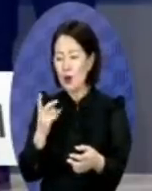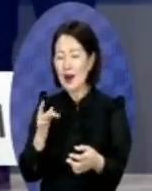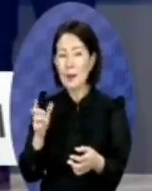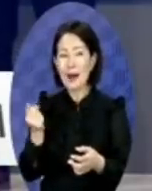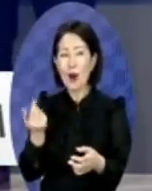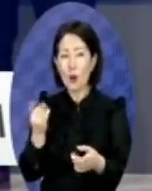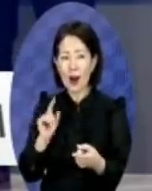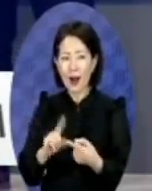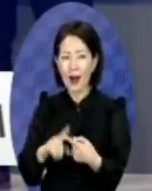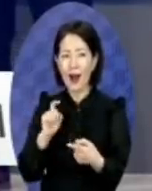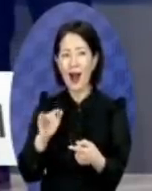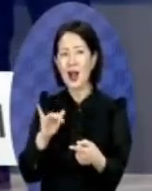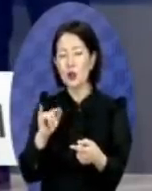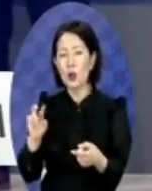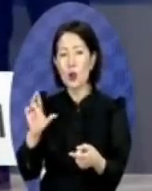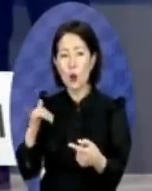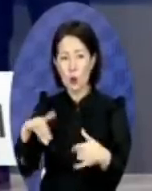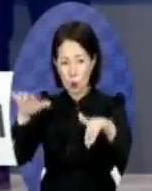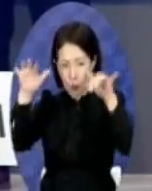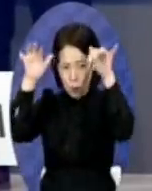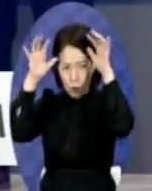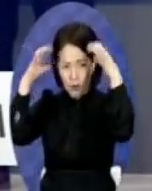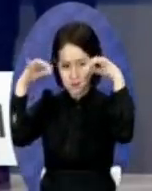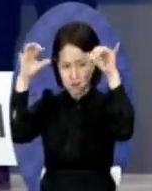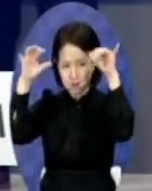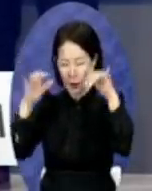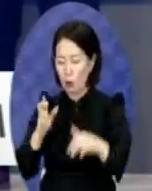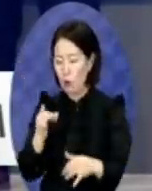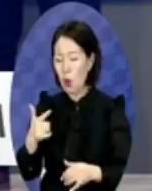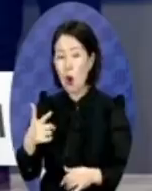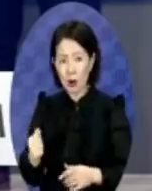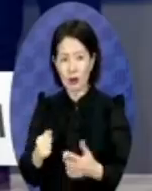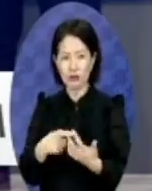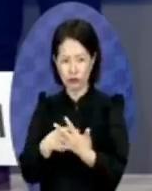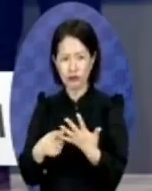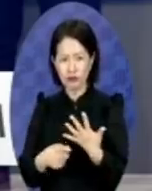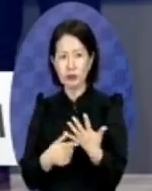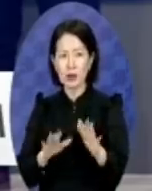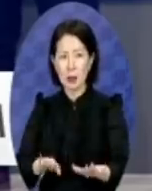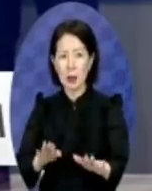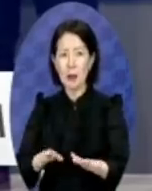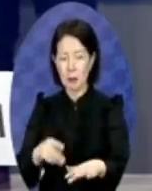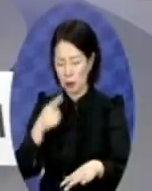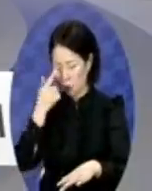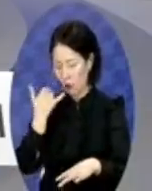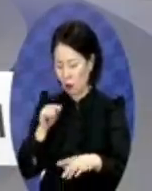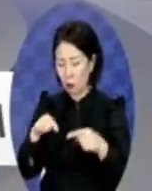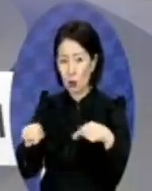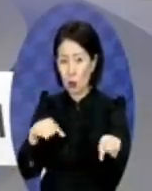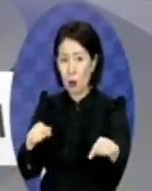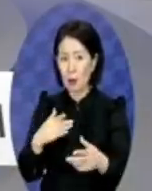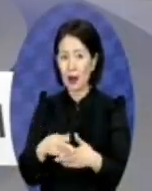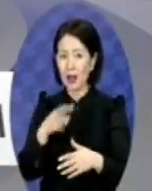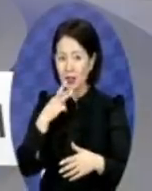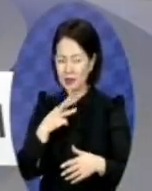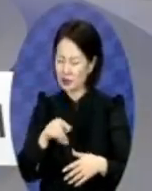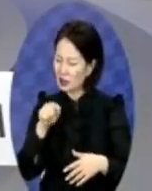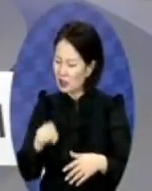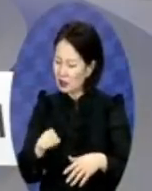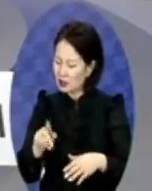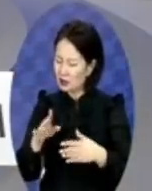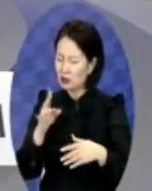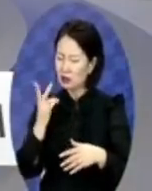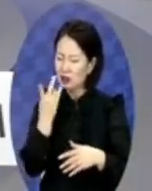онд хийсэн тоолдгоор бол бүртгэгцэн гэдэг ийм мэдээллийг өгж байгаа. За харин нийслэлийн байгаль орчны газрын одоо мэрэгчлүүдийн тайлбараар бол цаашдаа энэ байдал дээр бол